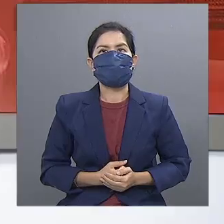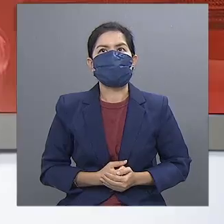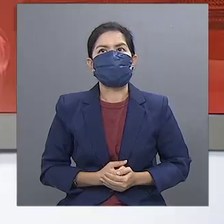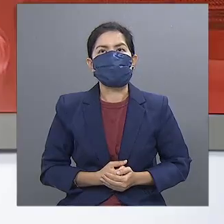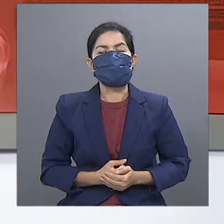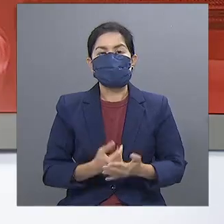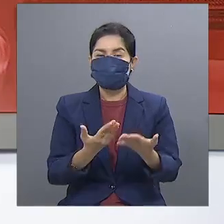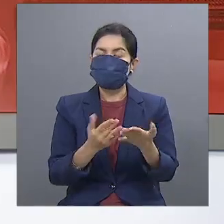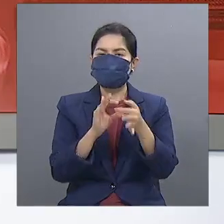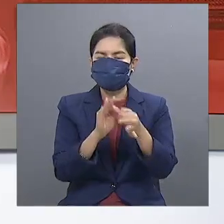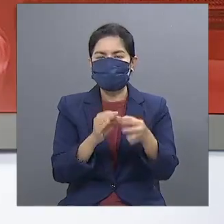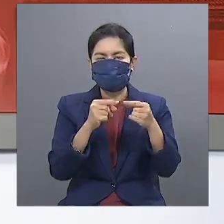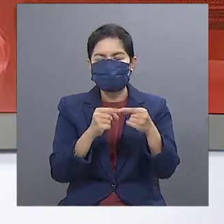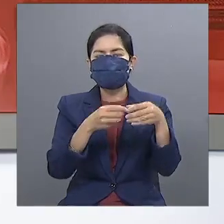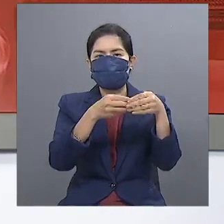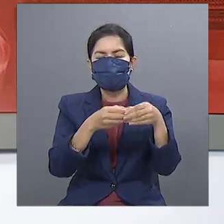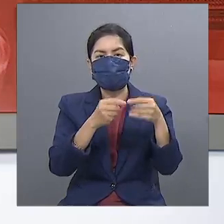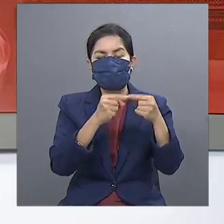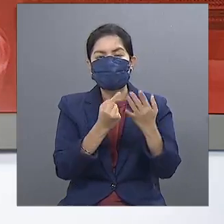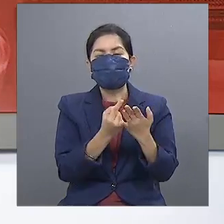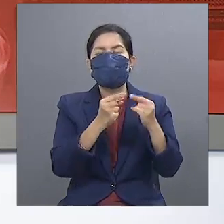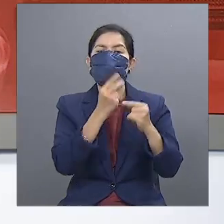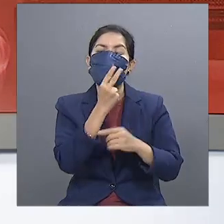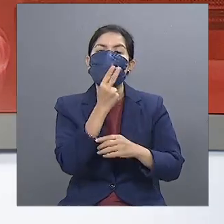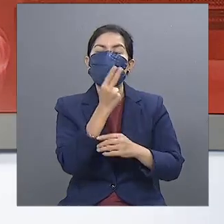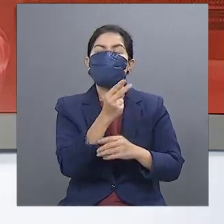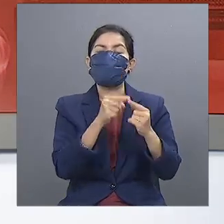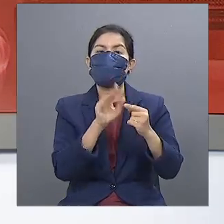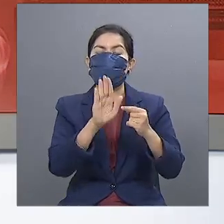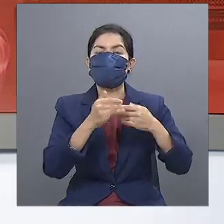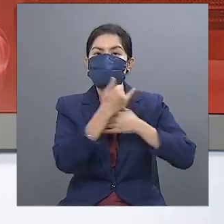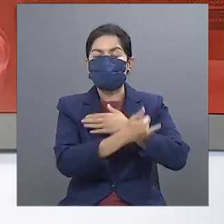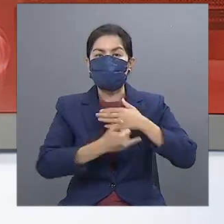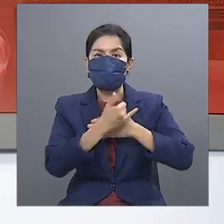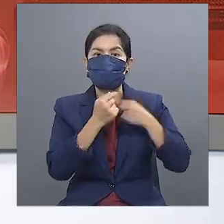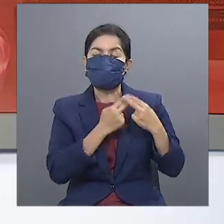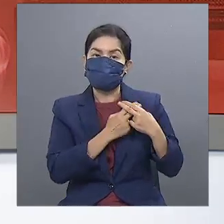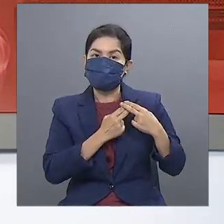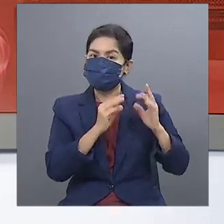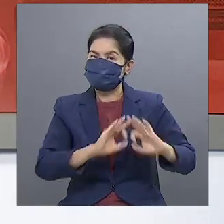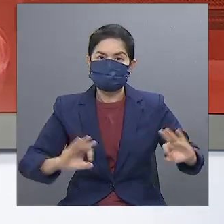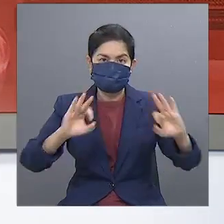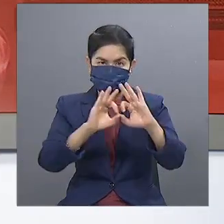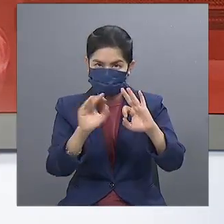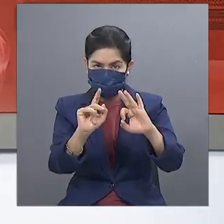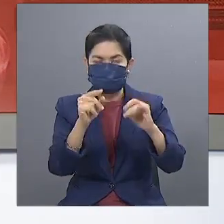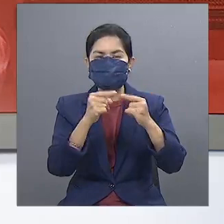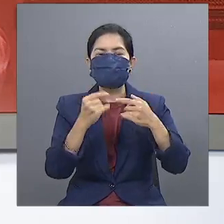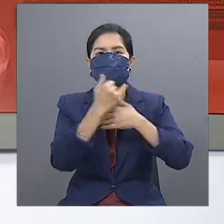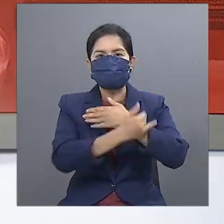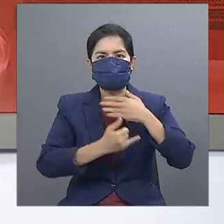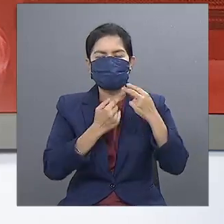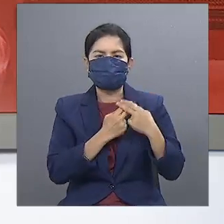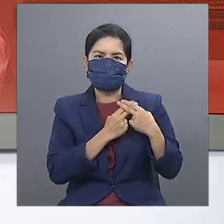าสูบในสวิตเซอร์แลนด์สำคัญขนาดไหนนะคะต้องบอกว่าประเทศนี้ถูกเรียกว่าเป็นสนามเด็กเล่นของอุตสาหกรรมยาสู